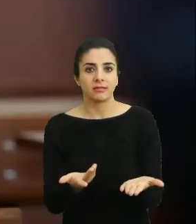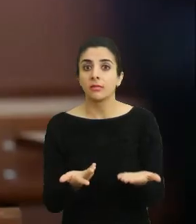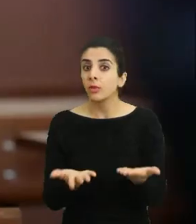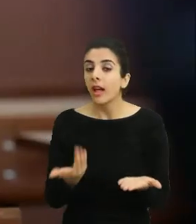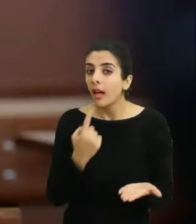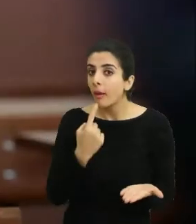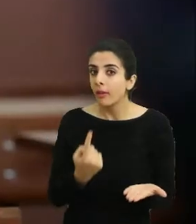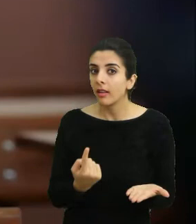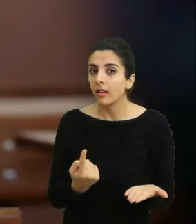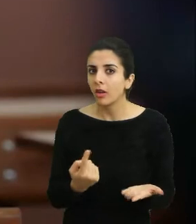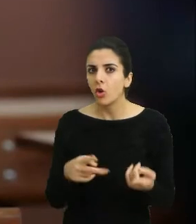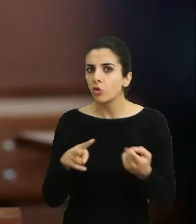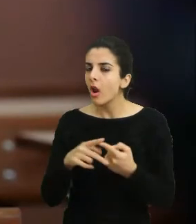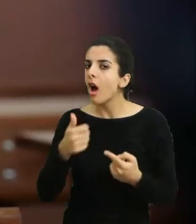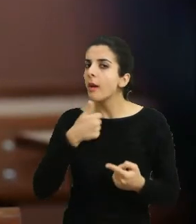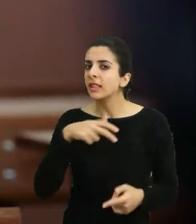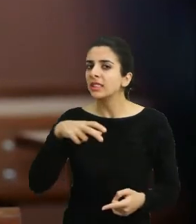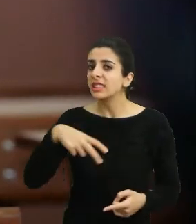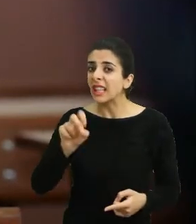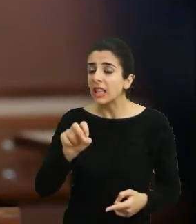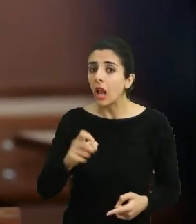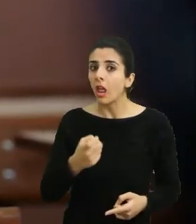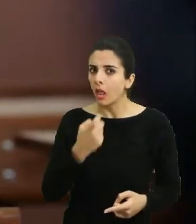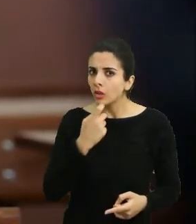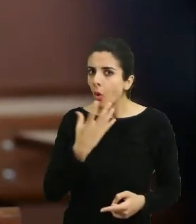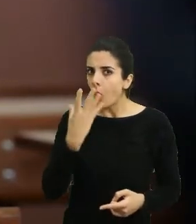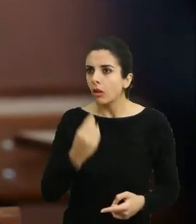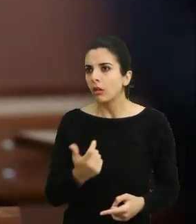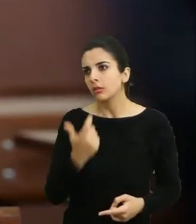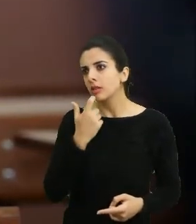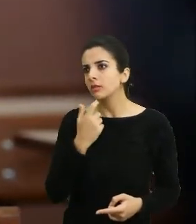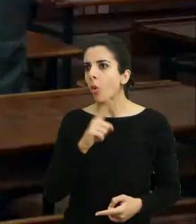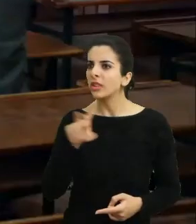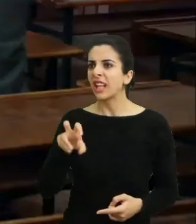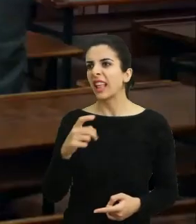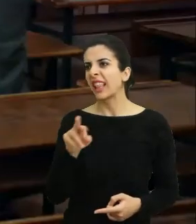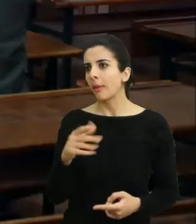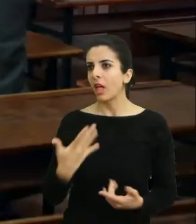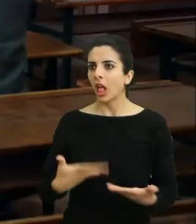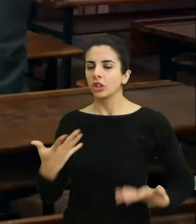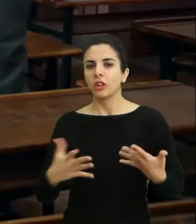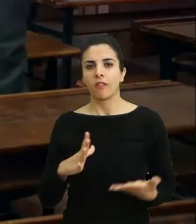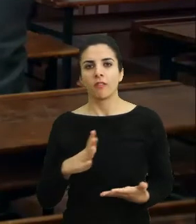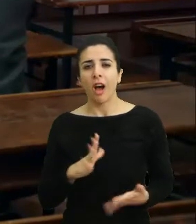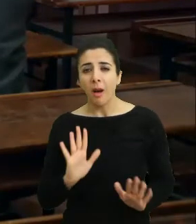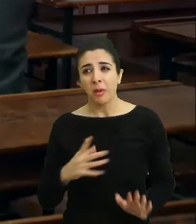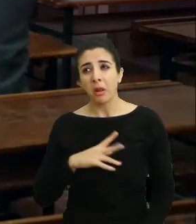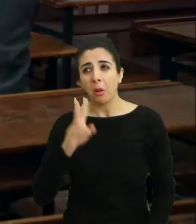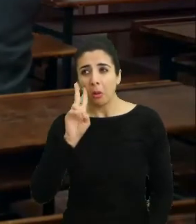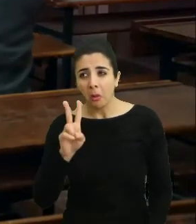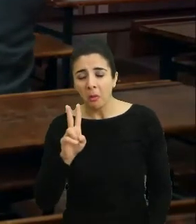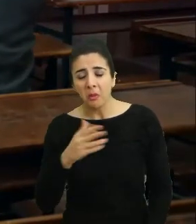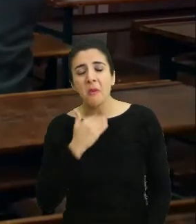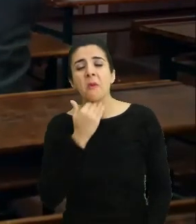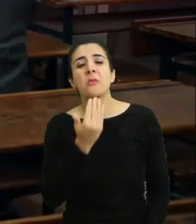Yani Nuri abi 80 yaşına da geldiğinde 18'lik delikanlı olacak. Ve biz görebilecek miyiz?